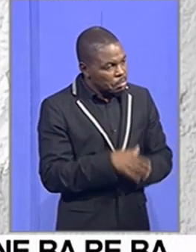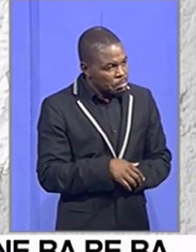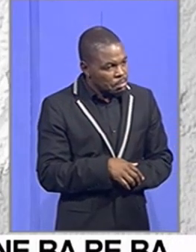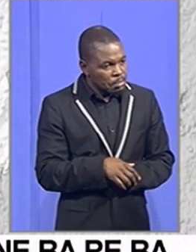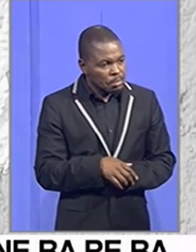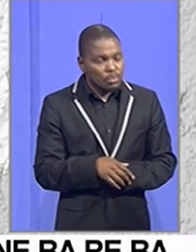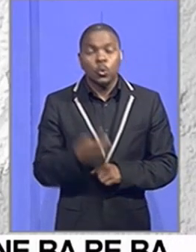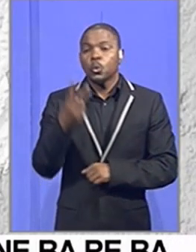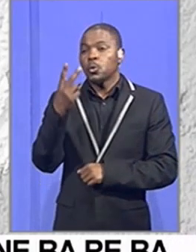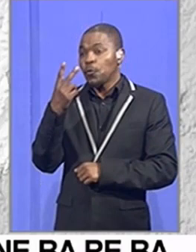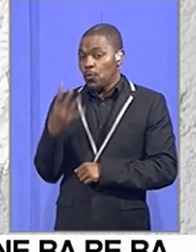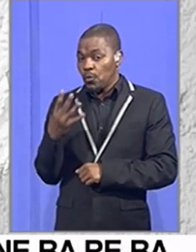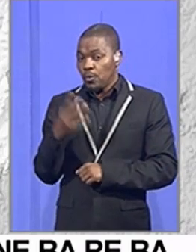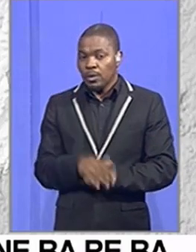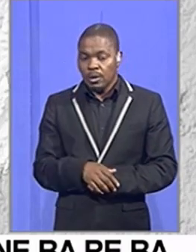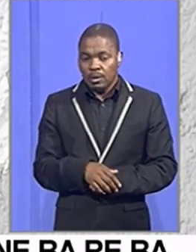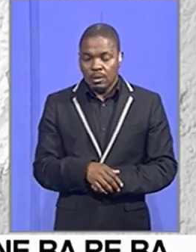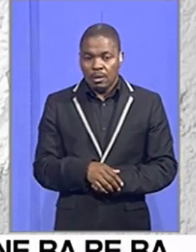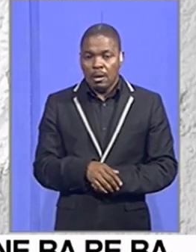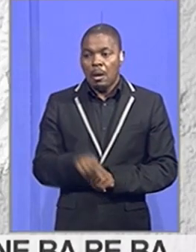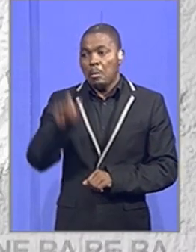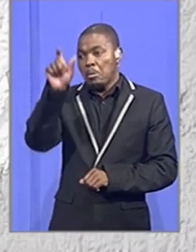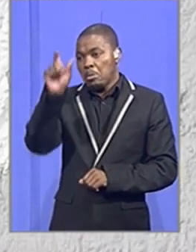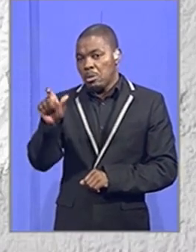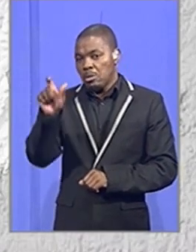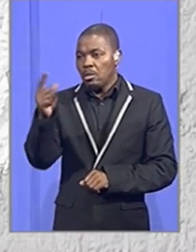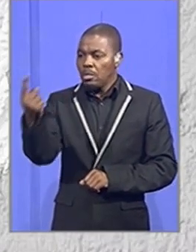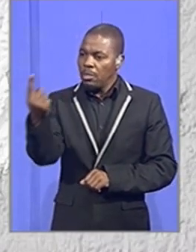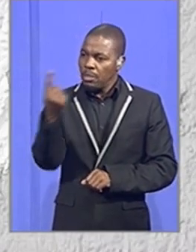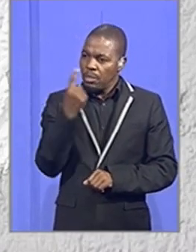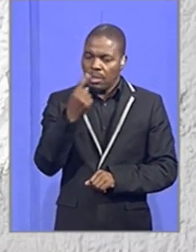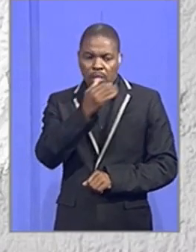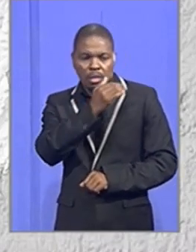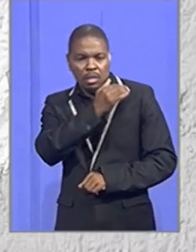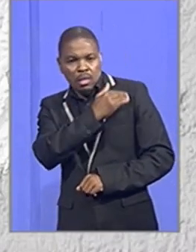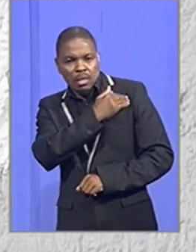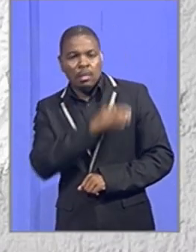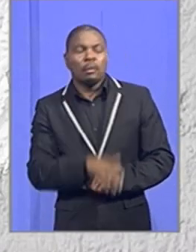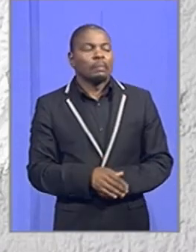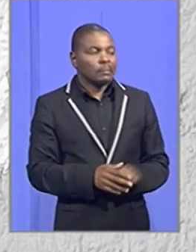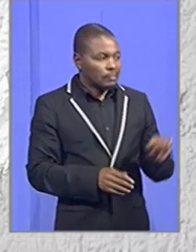Ka di 24 motho a batla go nna tsompitsa. Amme.